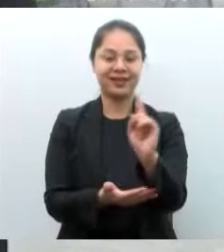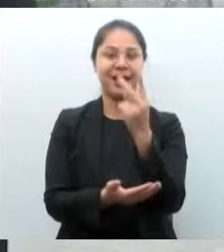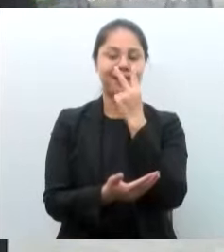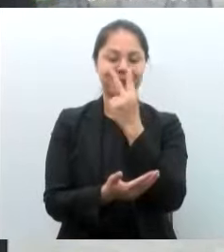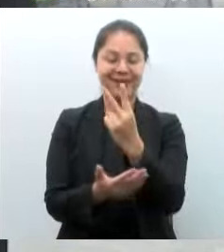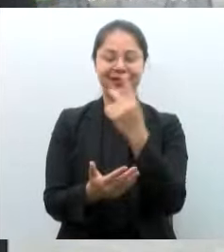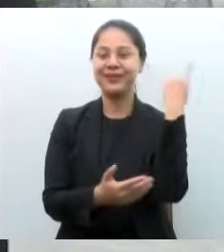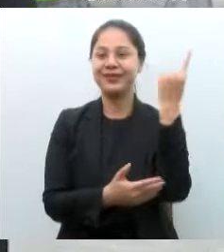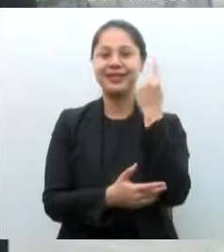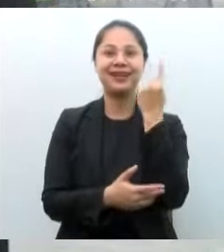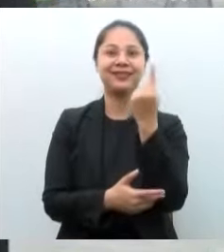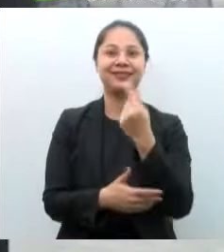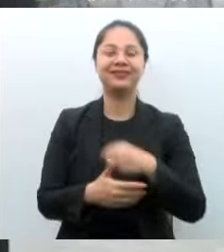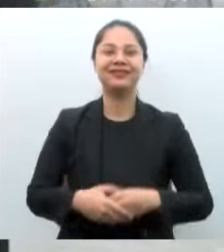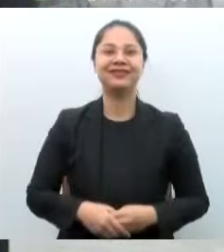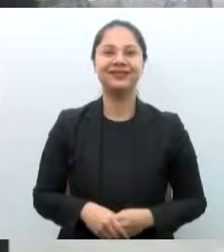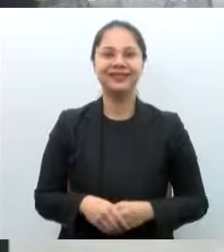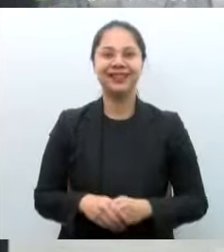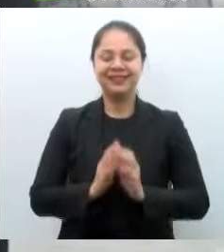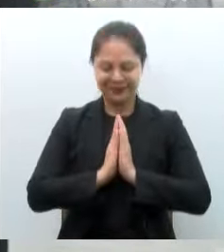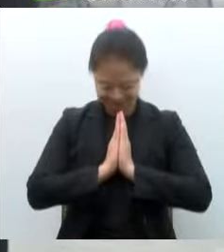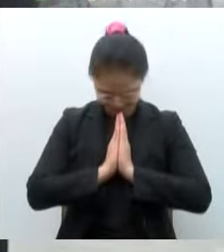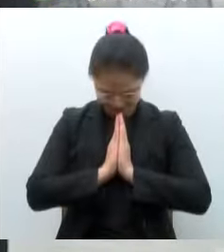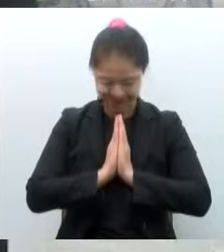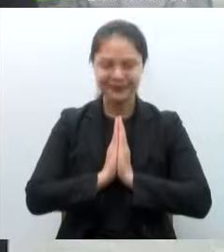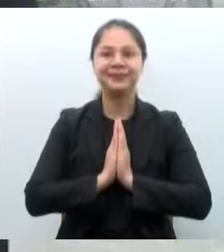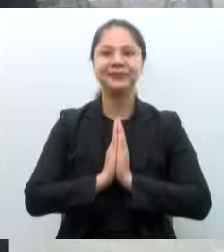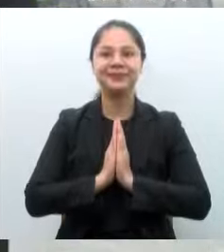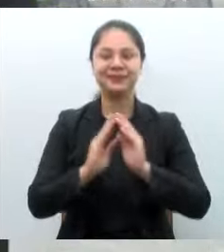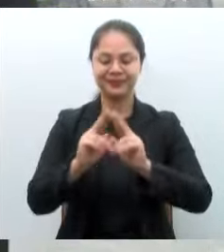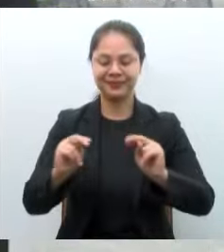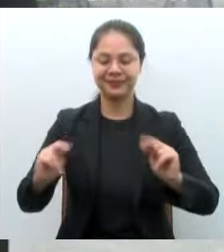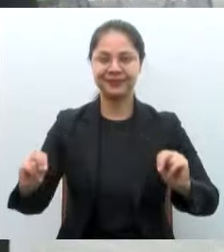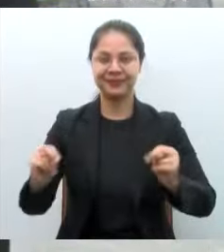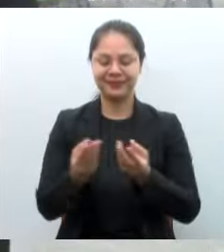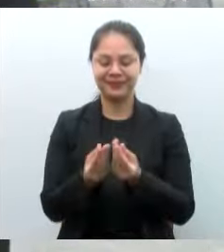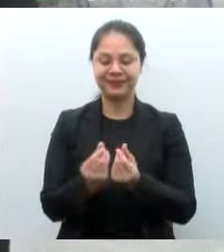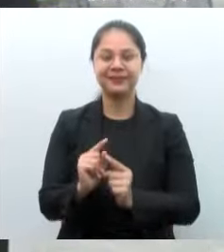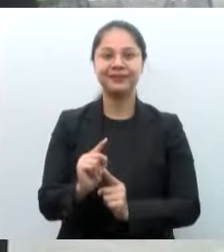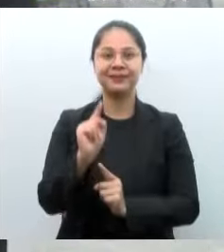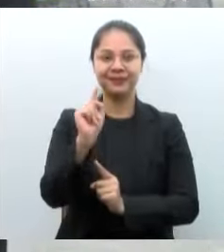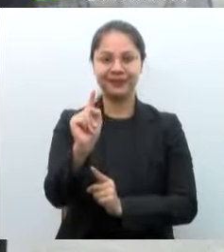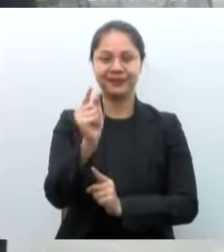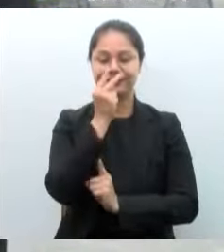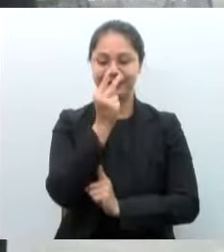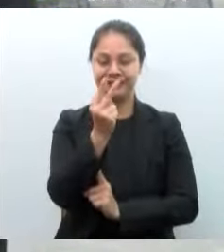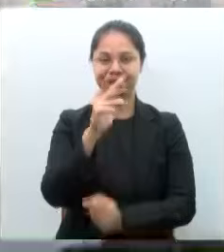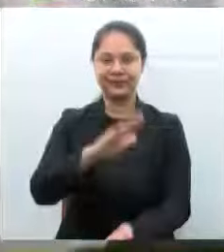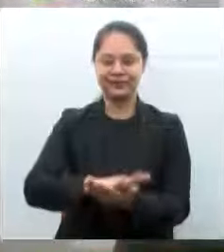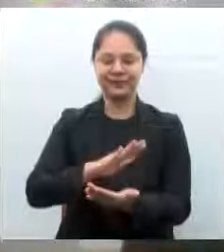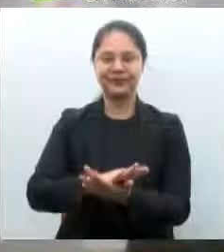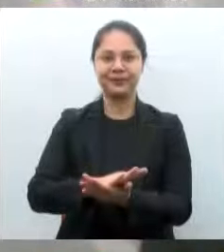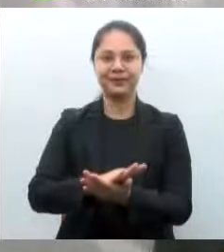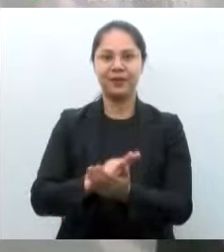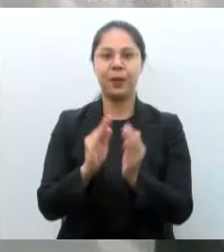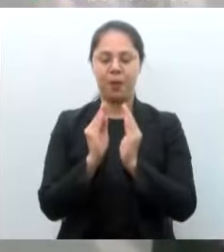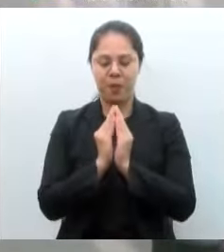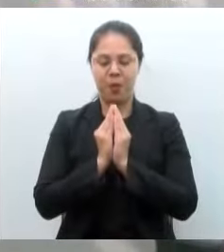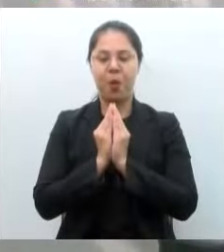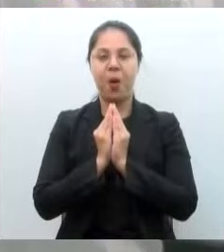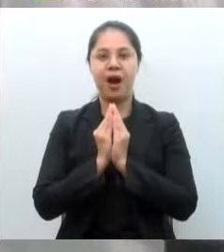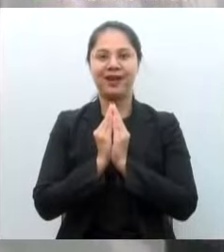ค่ะ สวัสดีครับในส่วนของสพฐ.นนทบุรีเขต1นะครับวันนี้ก็เราอยู่ที่โรงเรียนวัดบัวขวัญมีทับราชบ